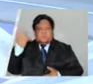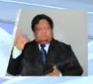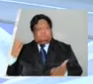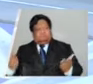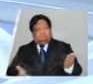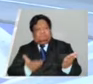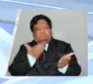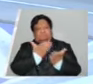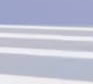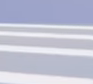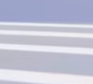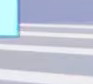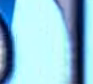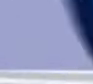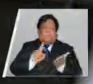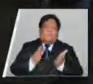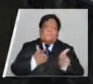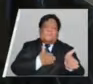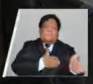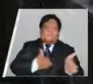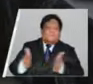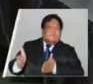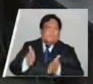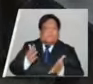si Tina Panganiban Perez.